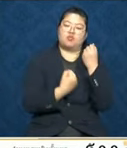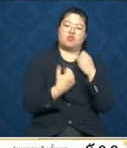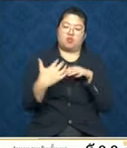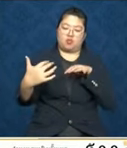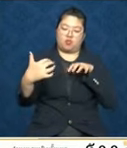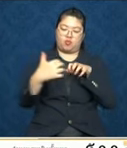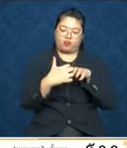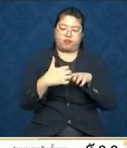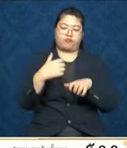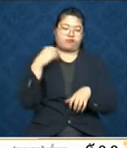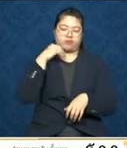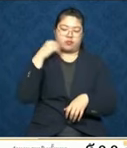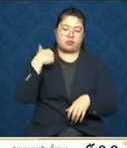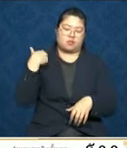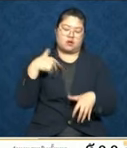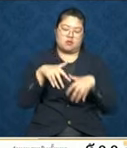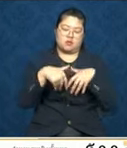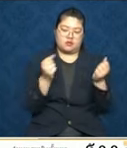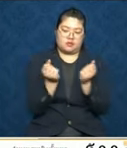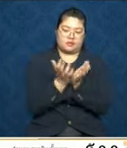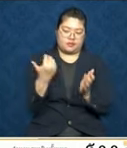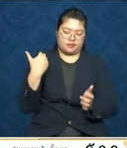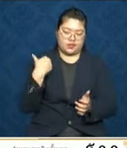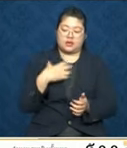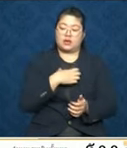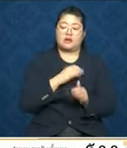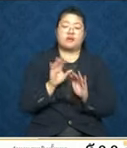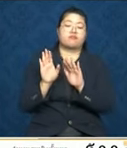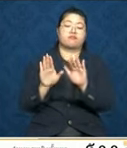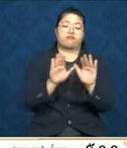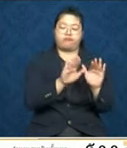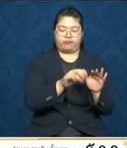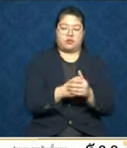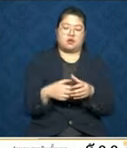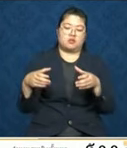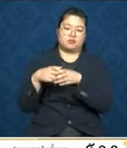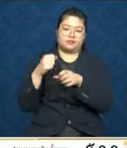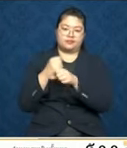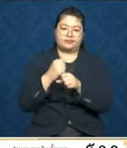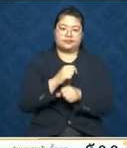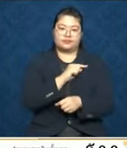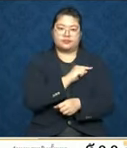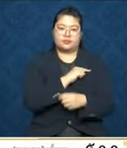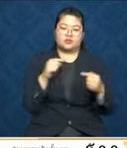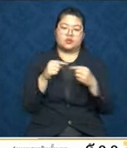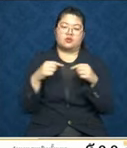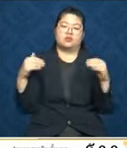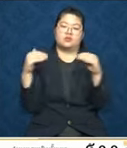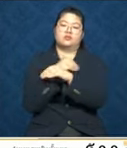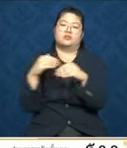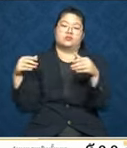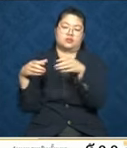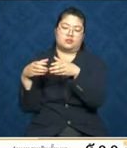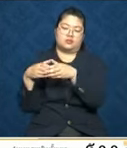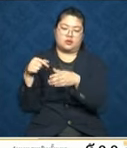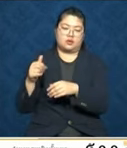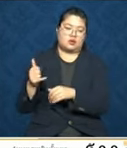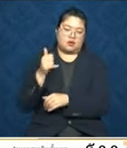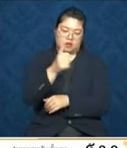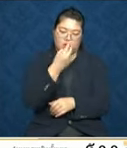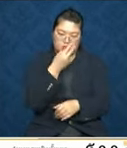ให้พี่น้องประชาชนได้รับความเดือดร้อนอย่างมากดิฉันจึงอยากฝากท่านประธานนะคะไปยังหน่วยงานที่รับผิดชอบก็คือกรมทางหลวงเข้ามาลงพื้นที่เพื่อด